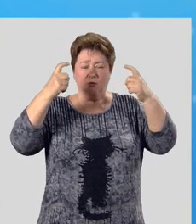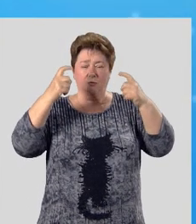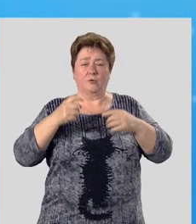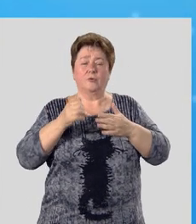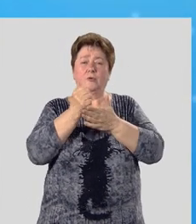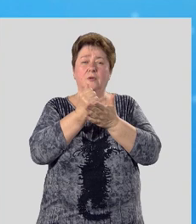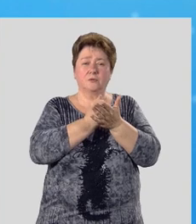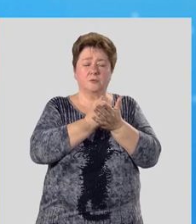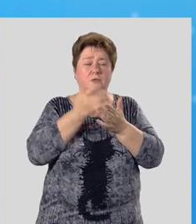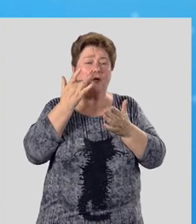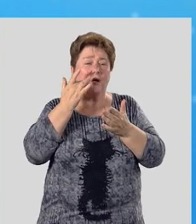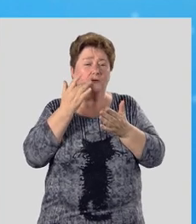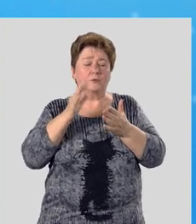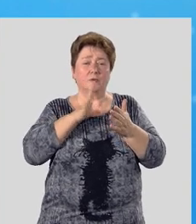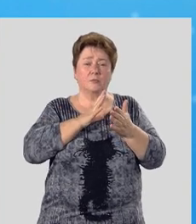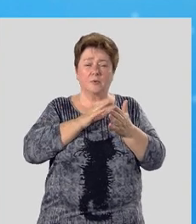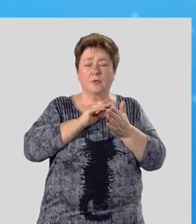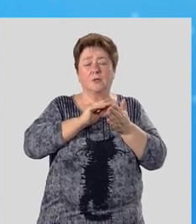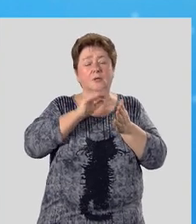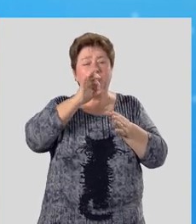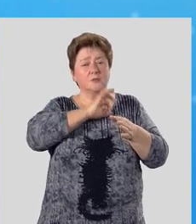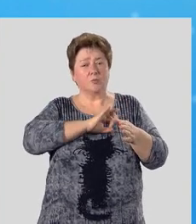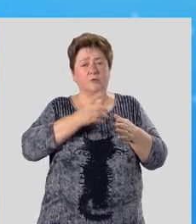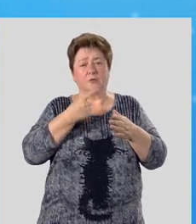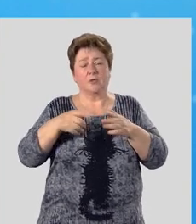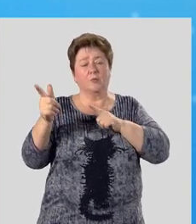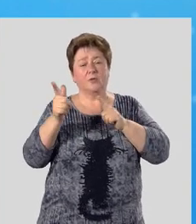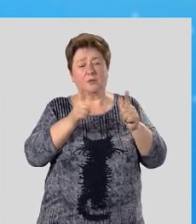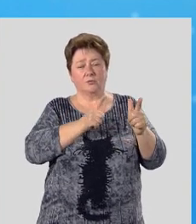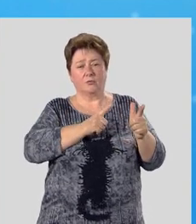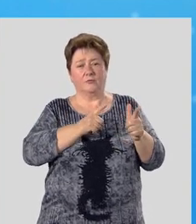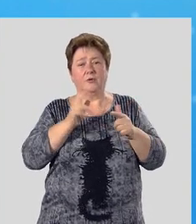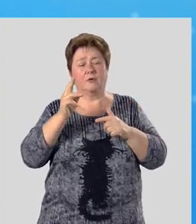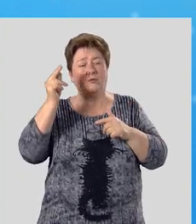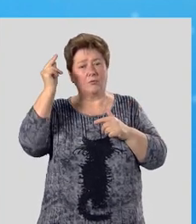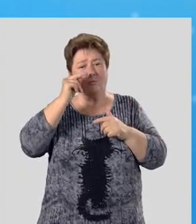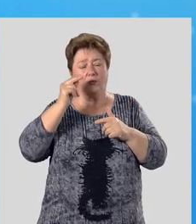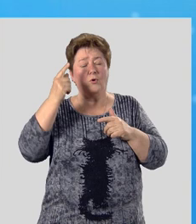информационные ресурсы, которые были использованы для подготовки к уроку.